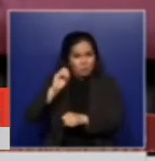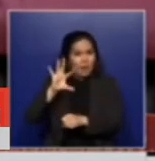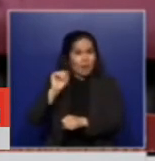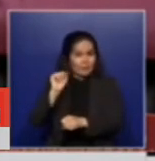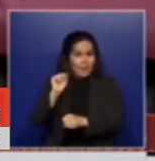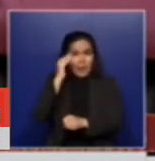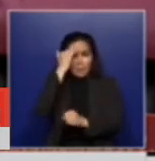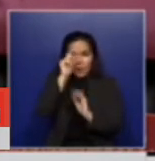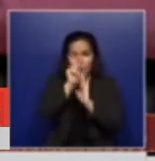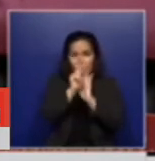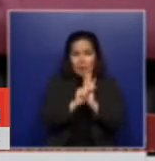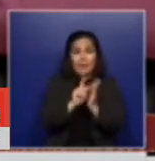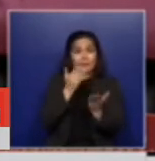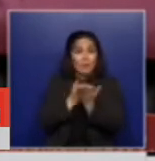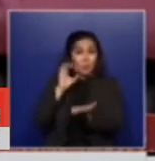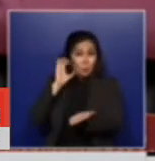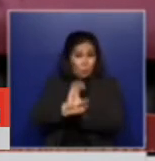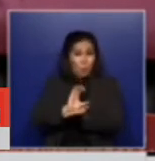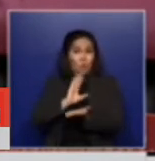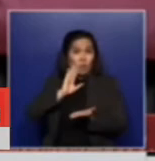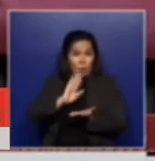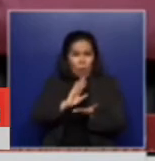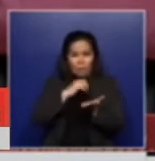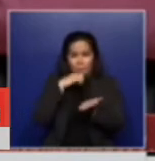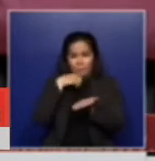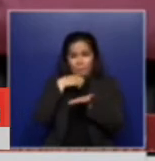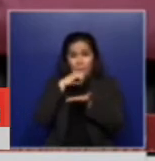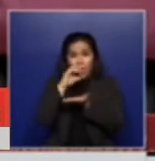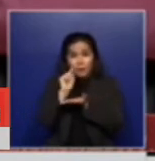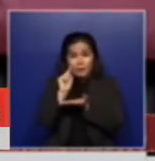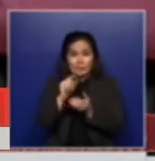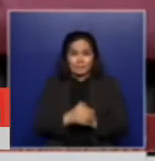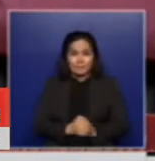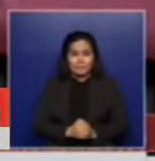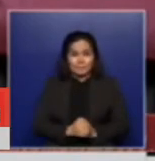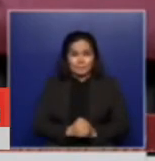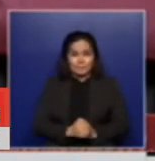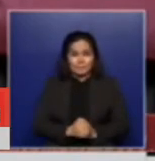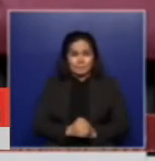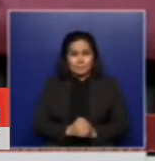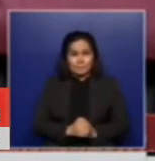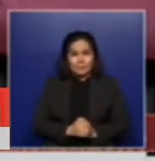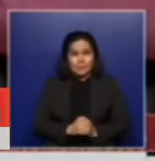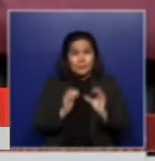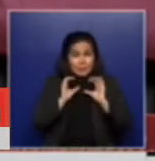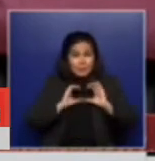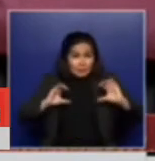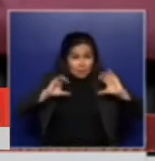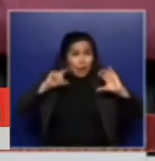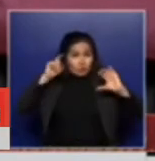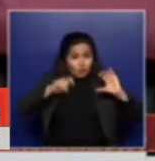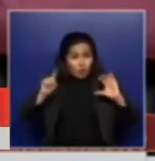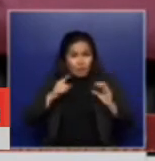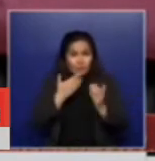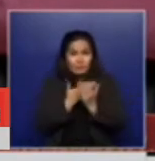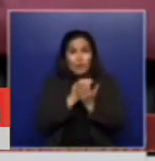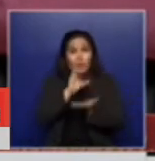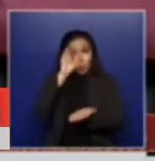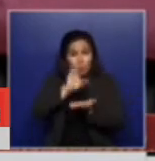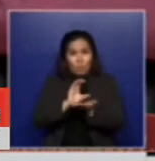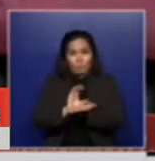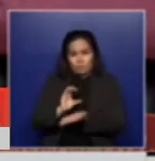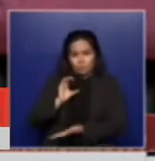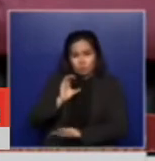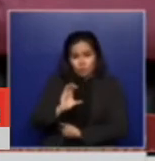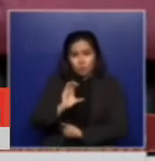ามกฎหมายงบประมาณตามที่ได้กราบเรียนไปแล้วเนี่ยนะครับนายกขอไปฮะทางรัฐบาลจะต้องจัดให้มีงบลงทุนไม่น้อยกว่าร้อย